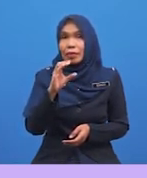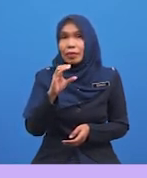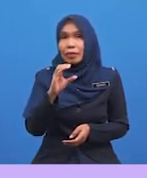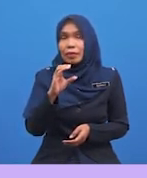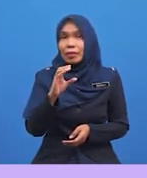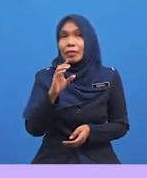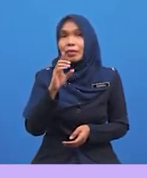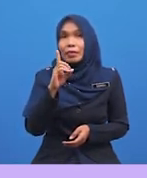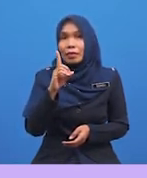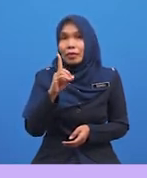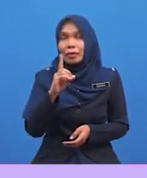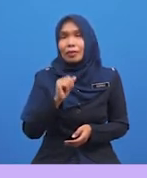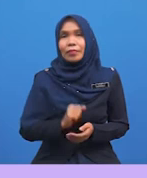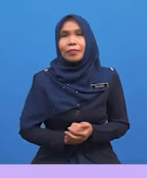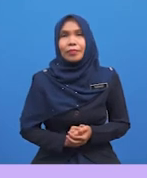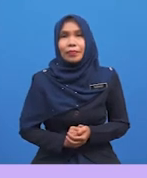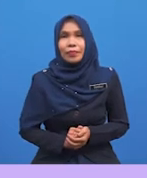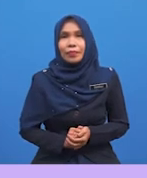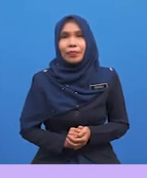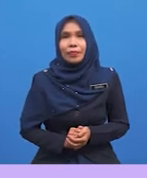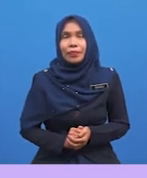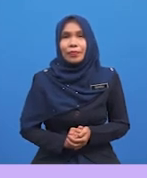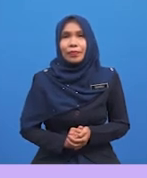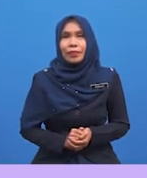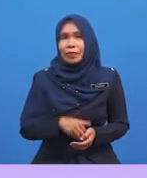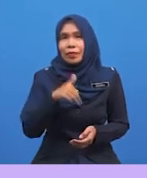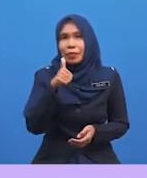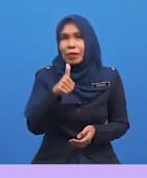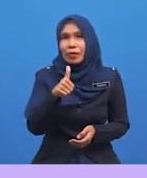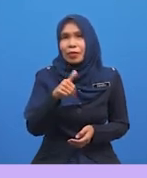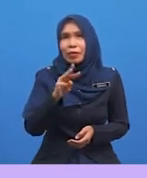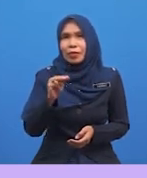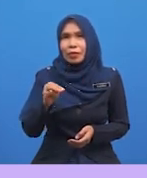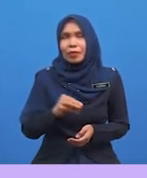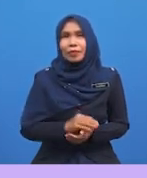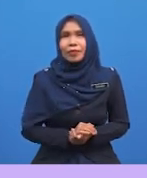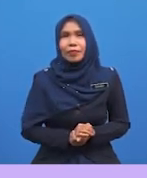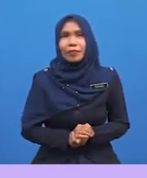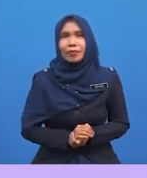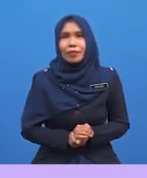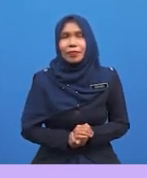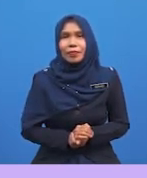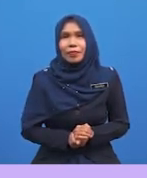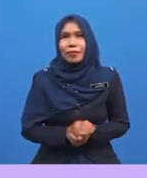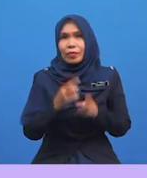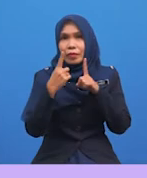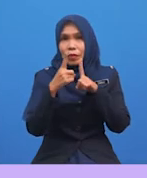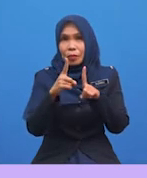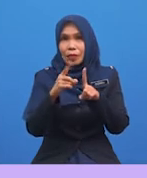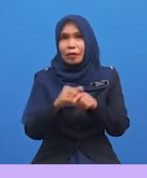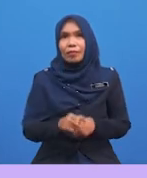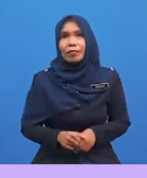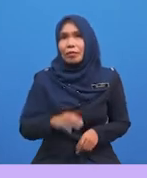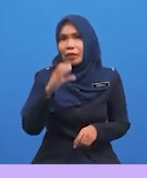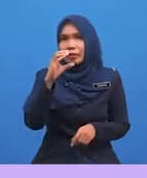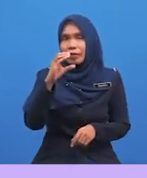D, kegiatan pertanian. Bagus, murid-murid. Jawapannya